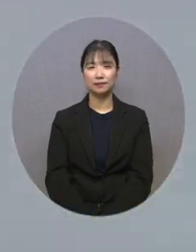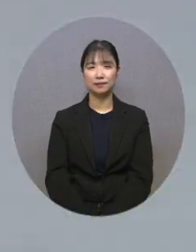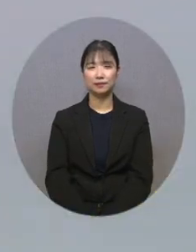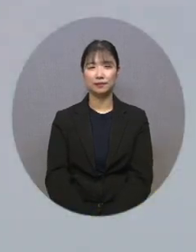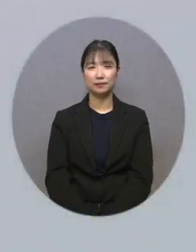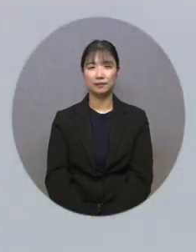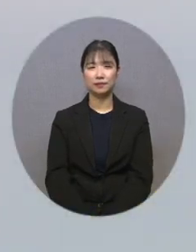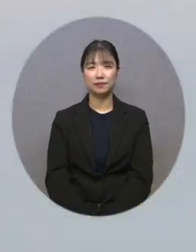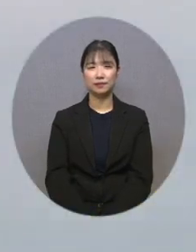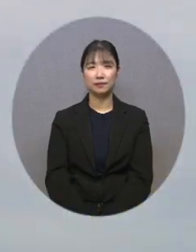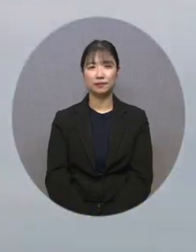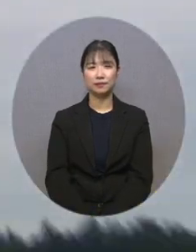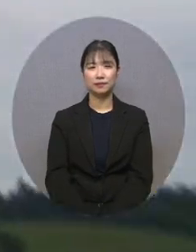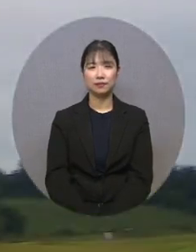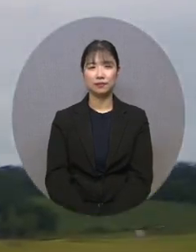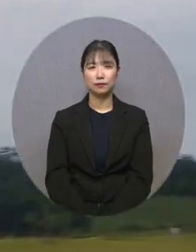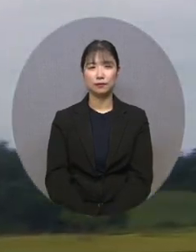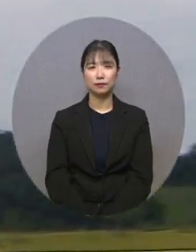어. 아.